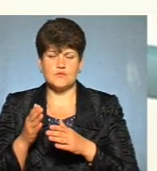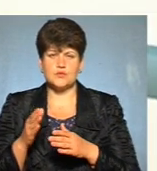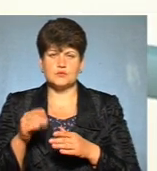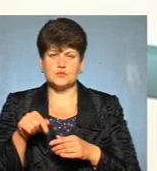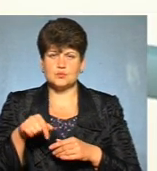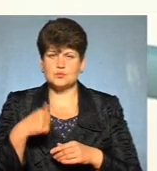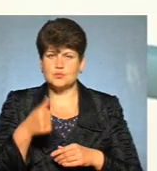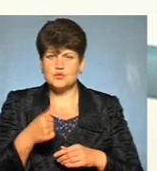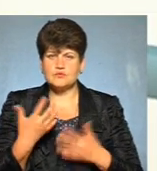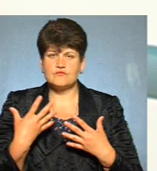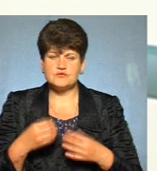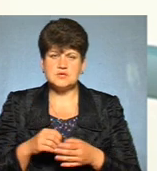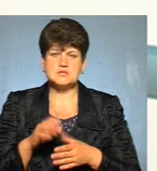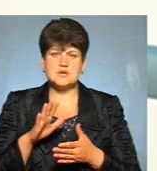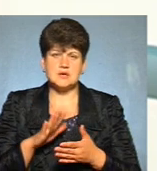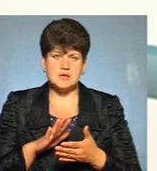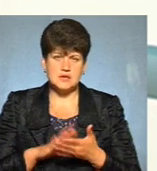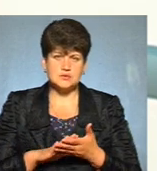поточному році ми вже зареєстрували